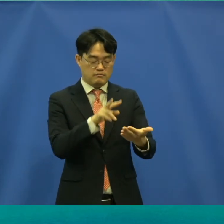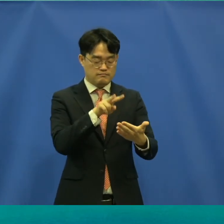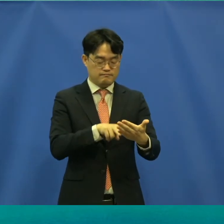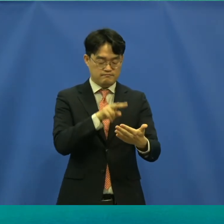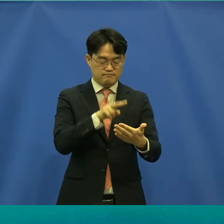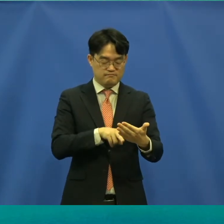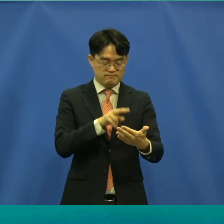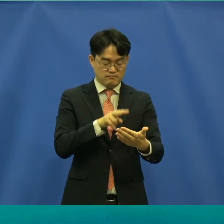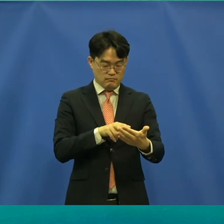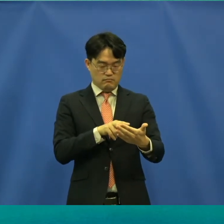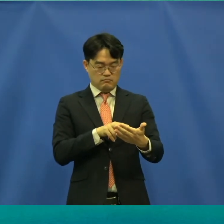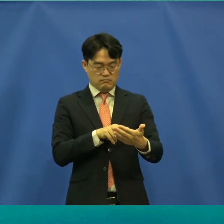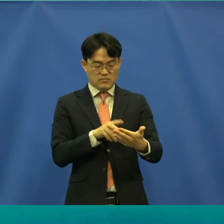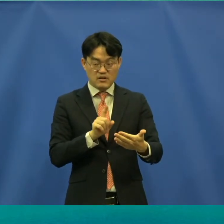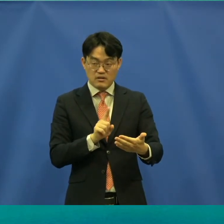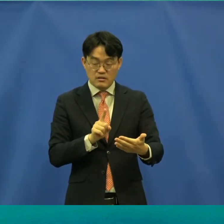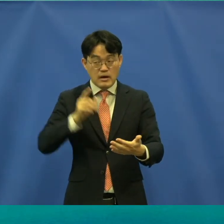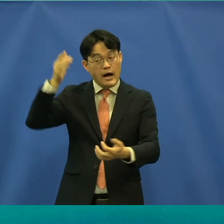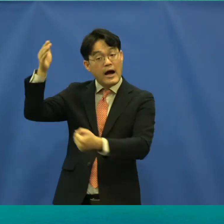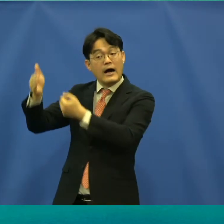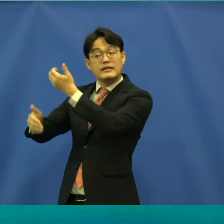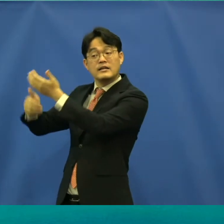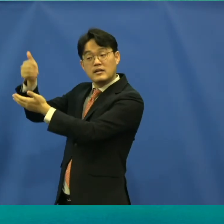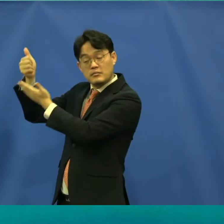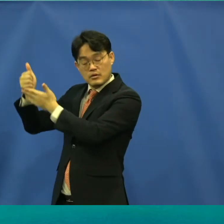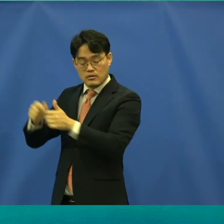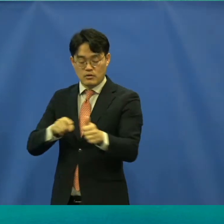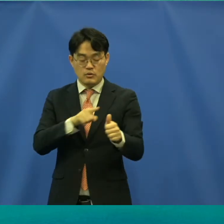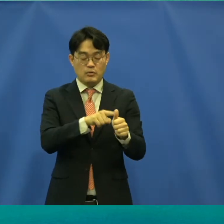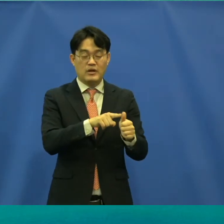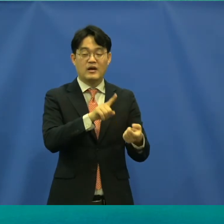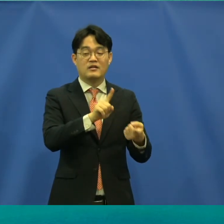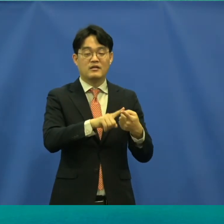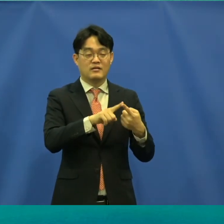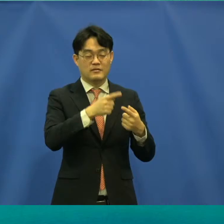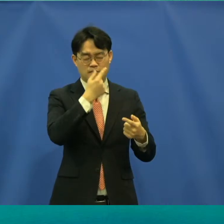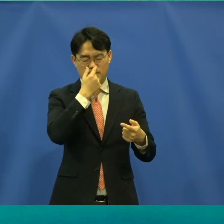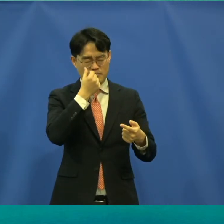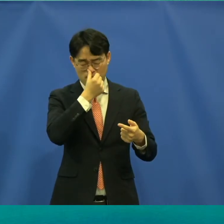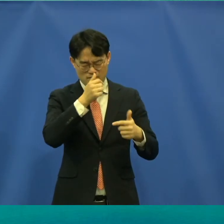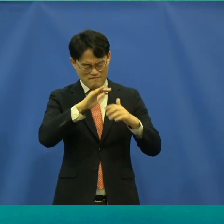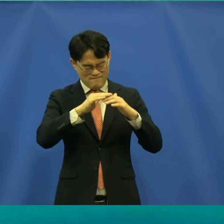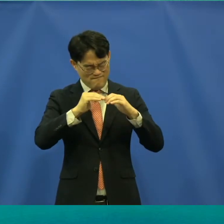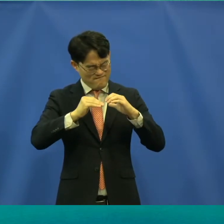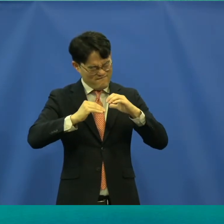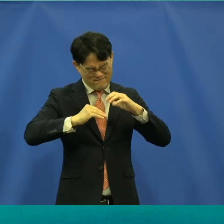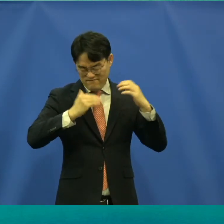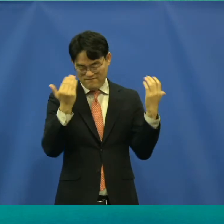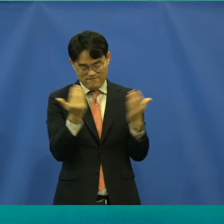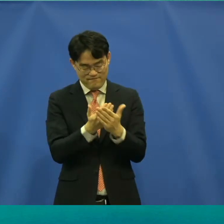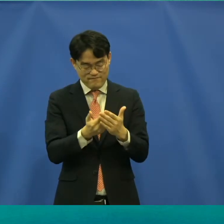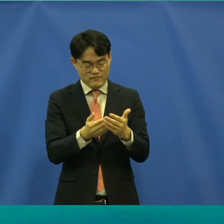하나님은 요나를 너무 잘 알고 있습니다. 요나의